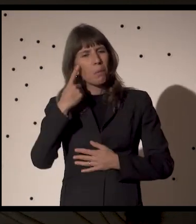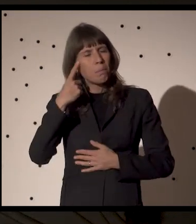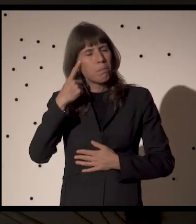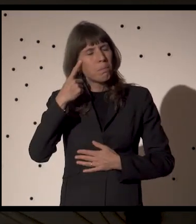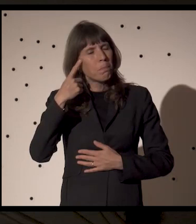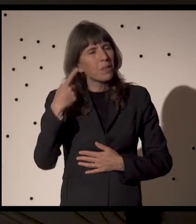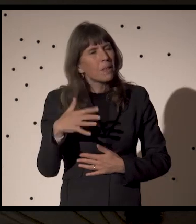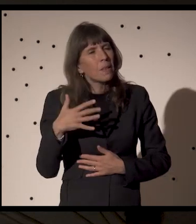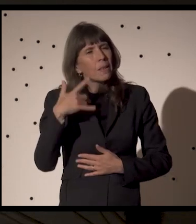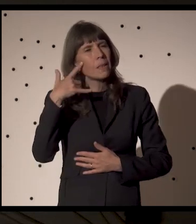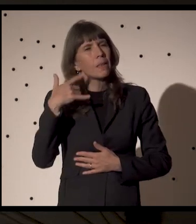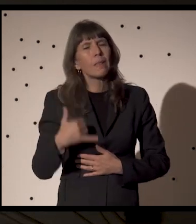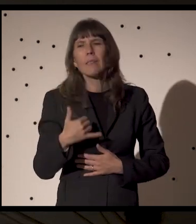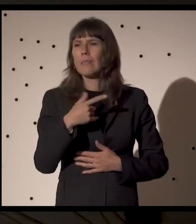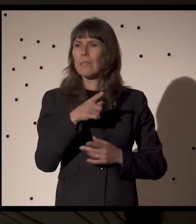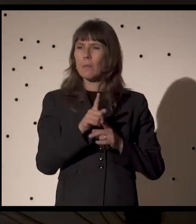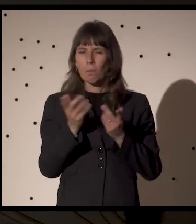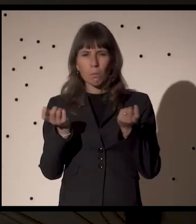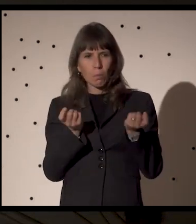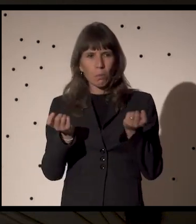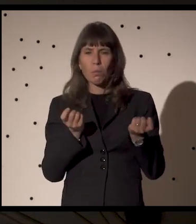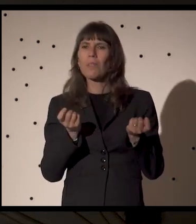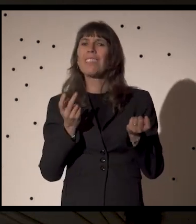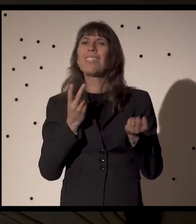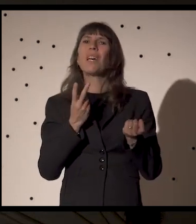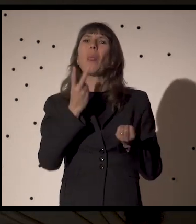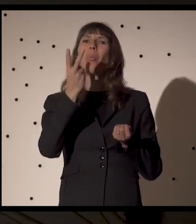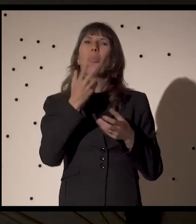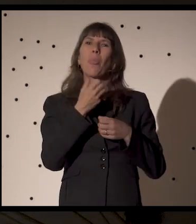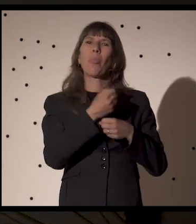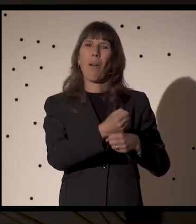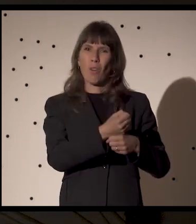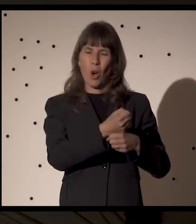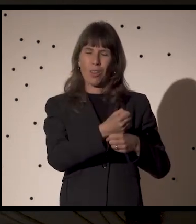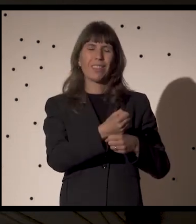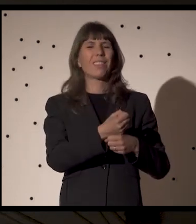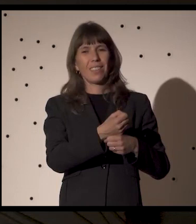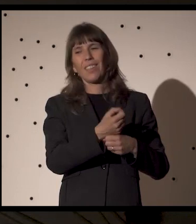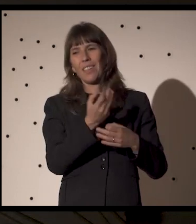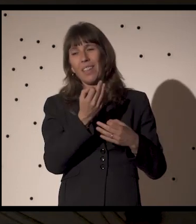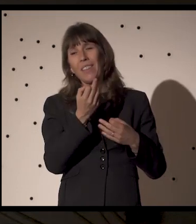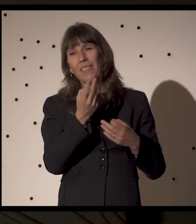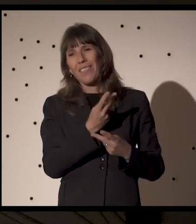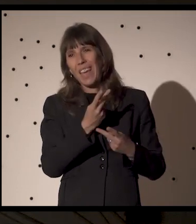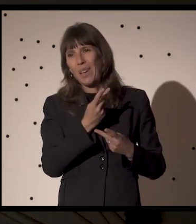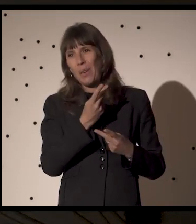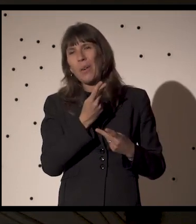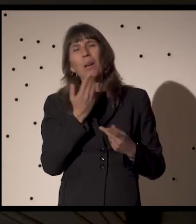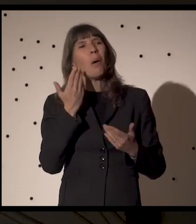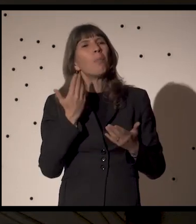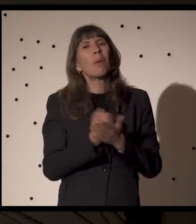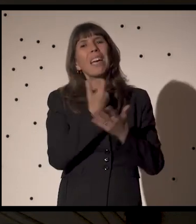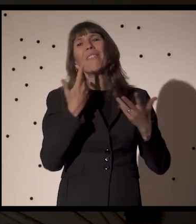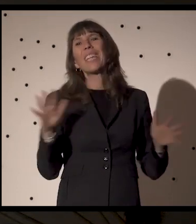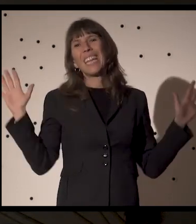è un peccato che ci sia questo limite dei due mandati ma D'altro canto tutto quello che inizia deve finire non la